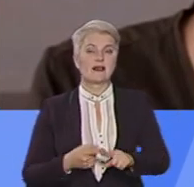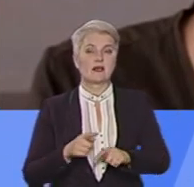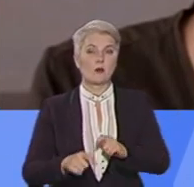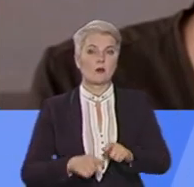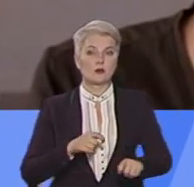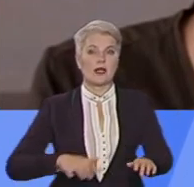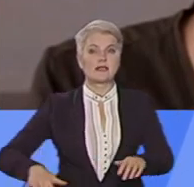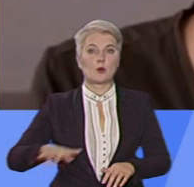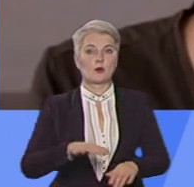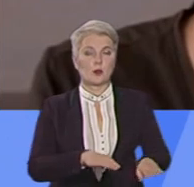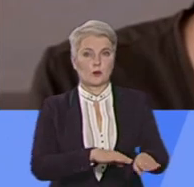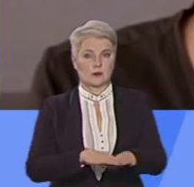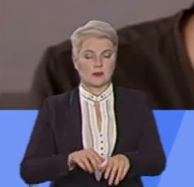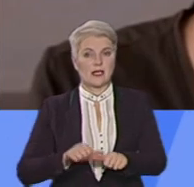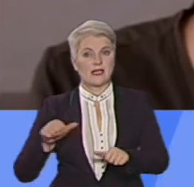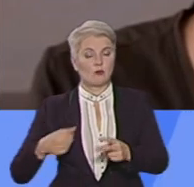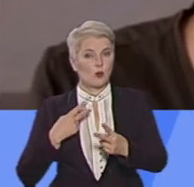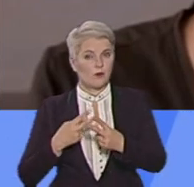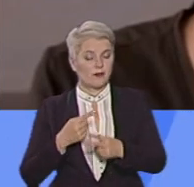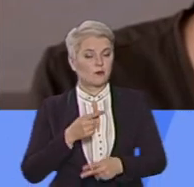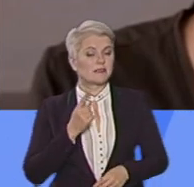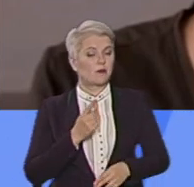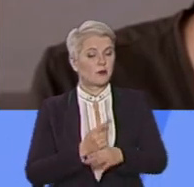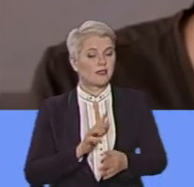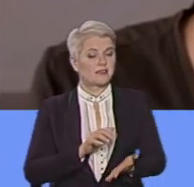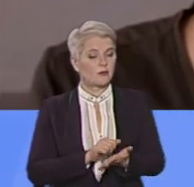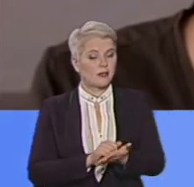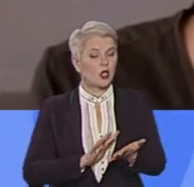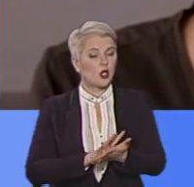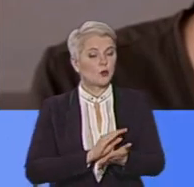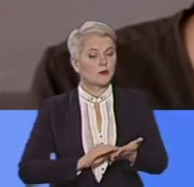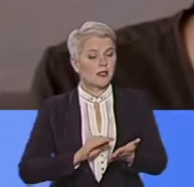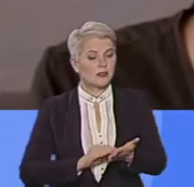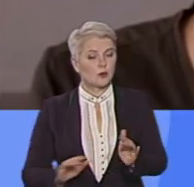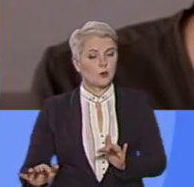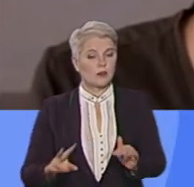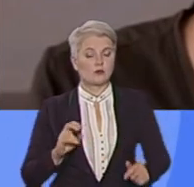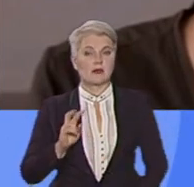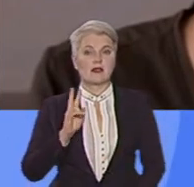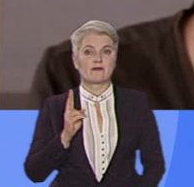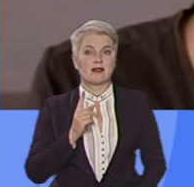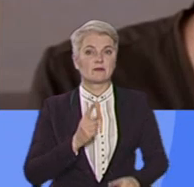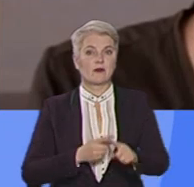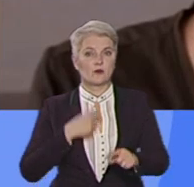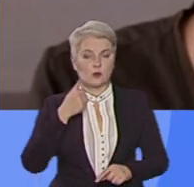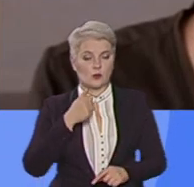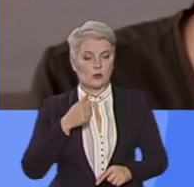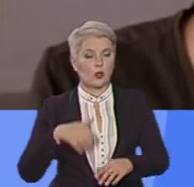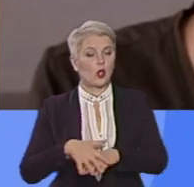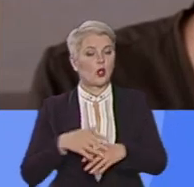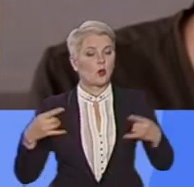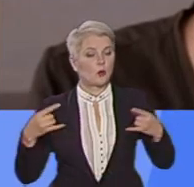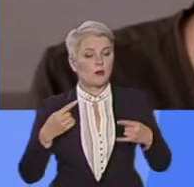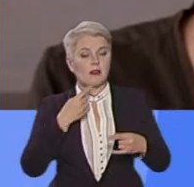Крім ув'язнення, йому також заборонили займатися журналістською діяльністю на 2,5 роки. Суспільне зараз намагається отримати